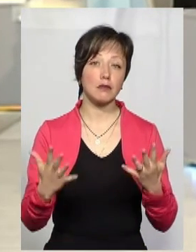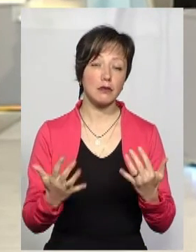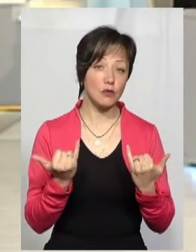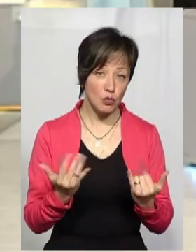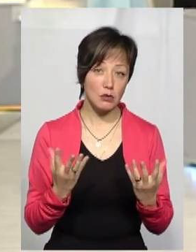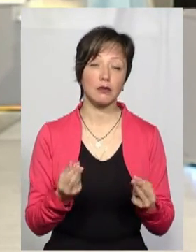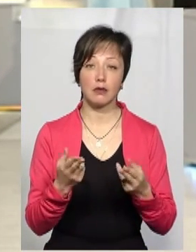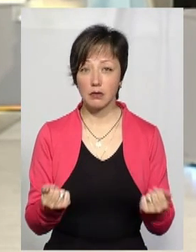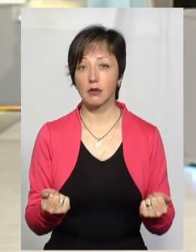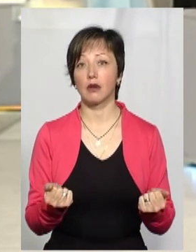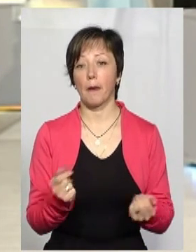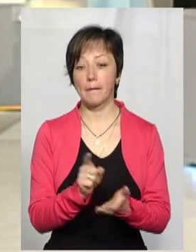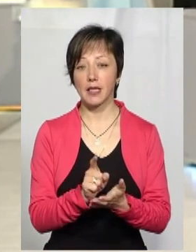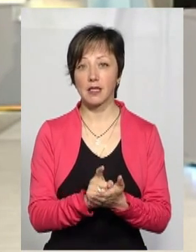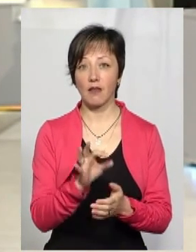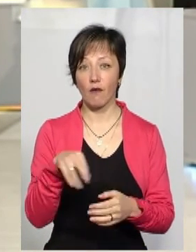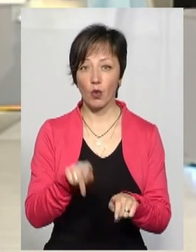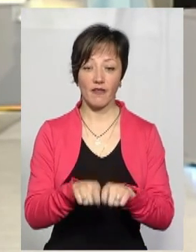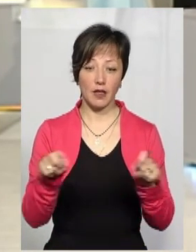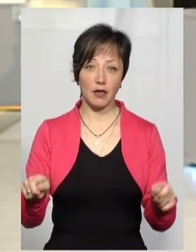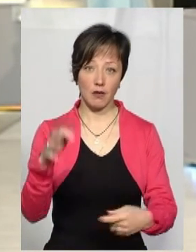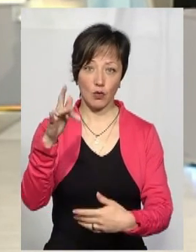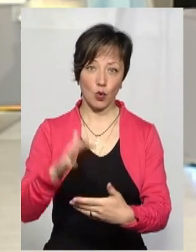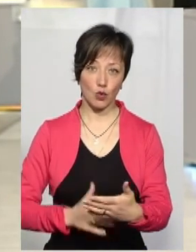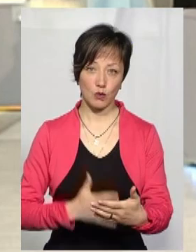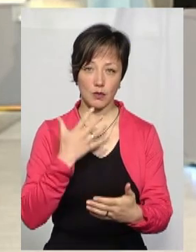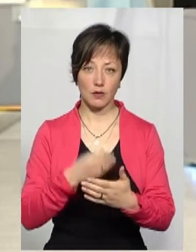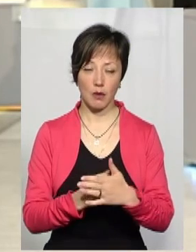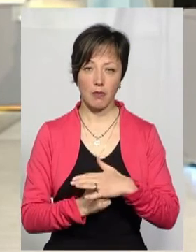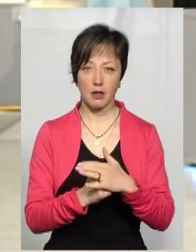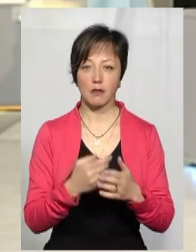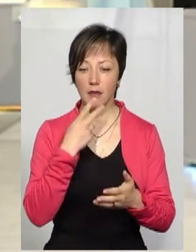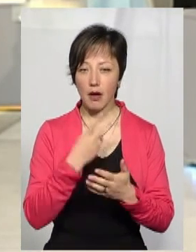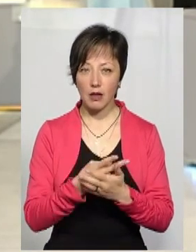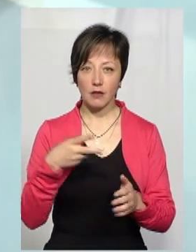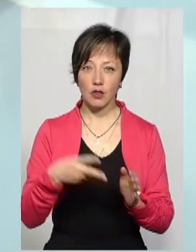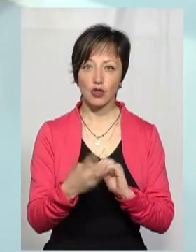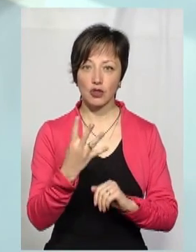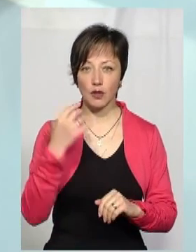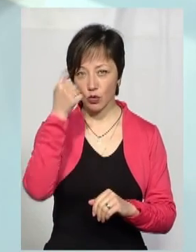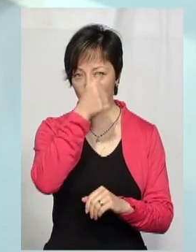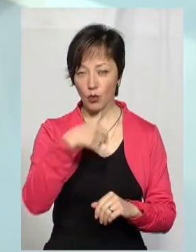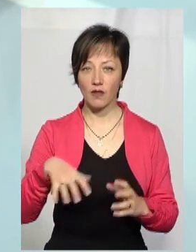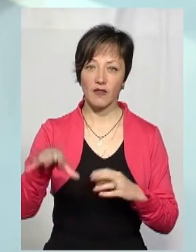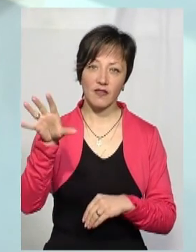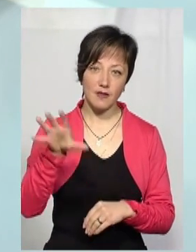А на сьогоднішній день, да, нам пенсійний сьогодні відкрив майже повністю доступ до своєї бази. Ми бачимо з 2004